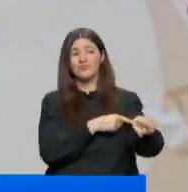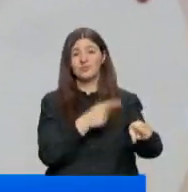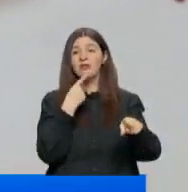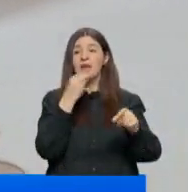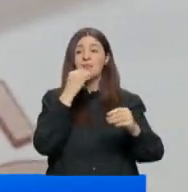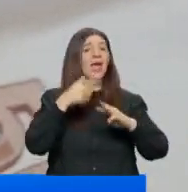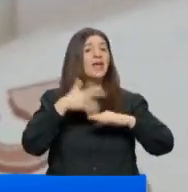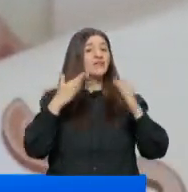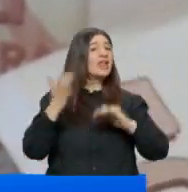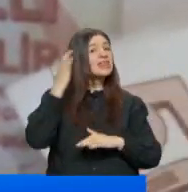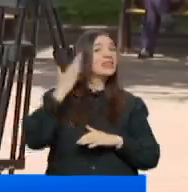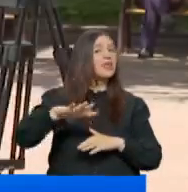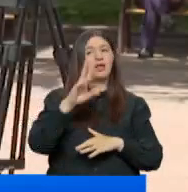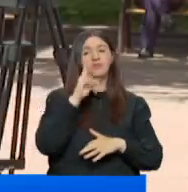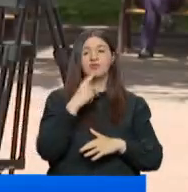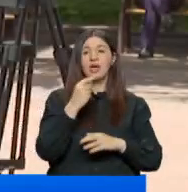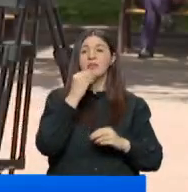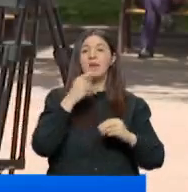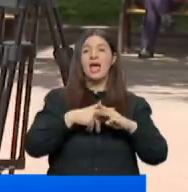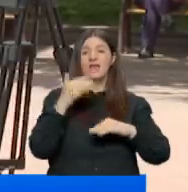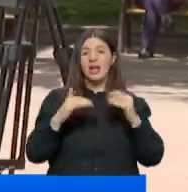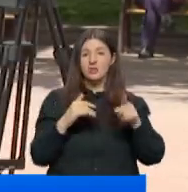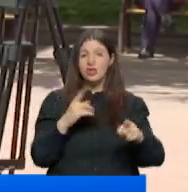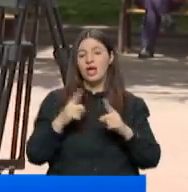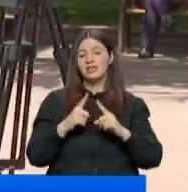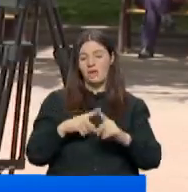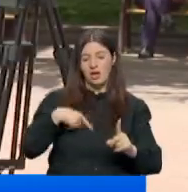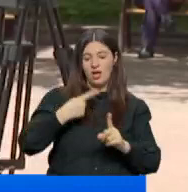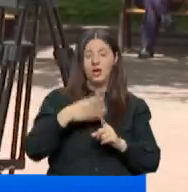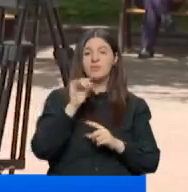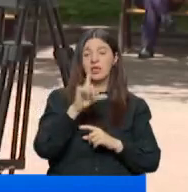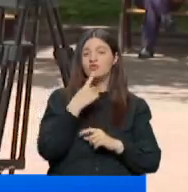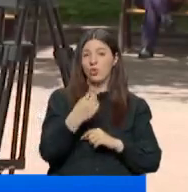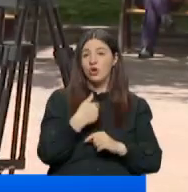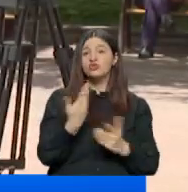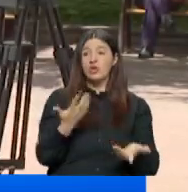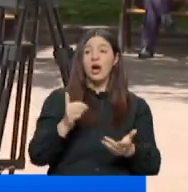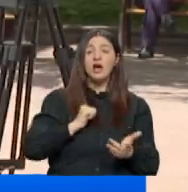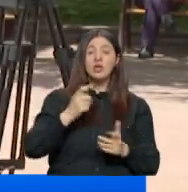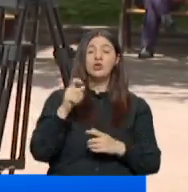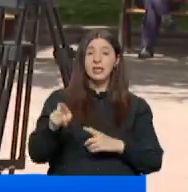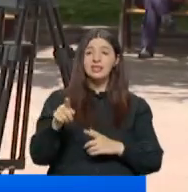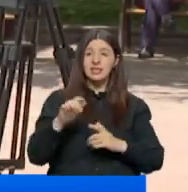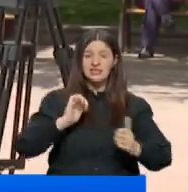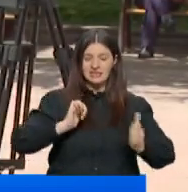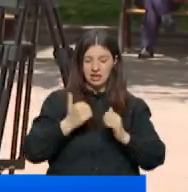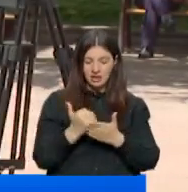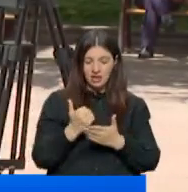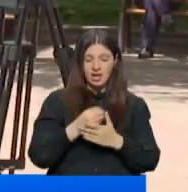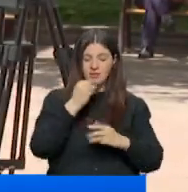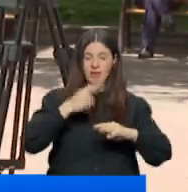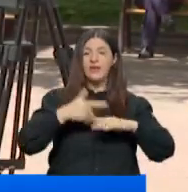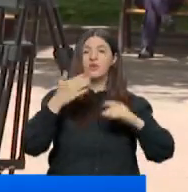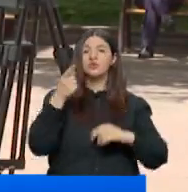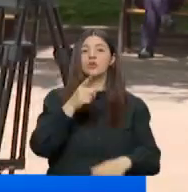gıda enflasyonu temel alınsın diyor. Gıda enflasyonunun hesaba katılması gerektiğini söylüyoruz. Çünkü asgari ücretlinin dar gelirinin gıda